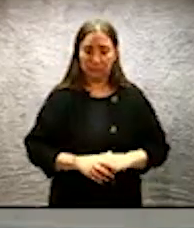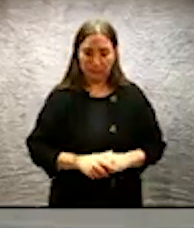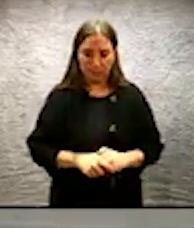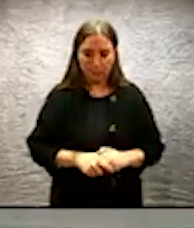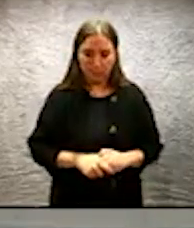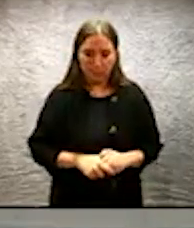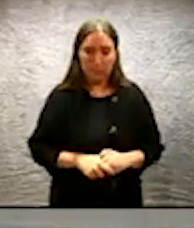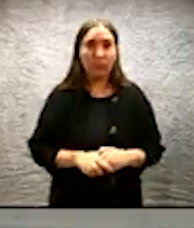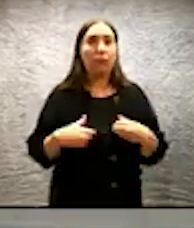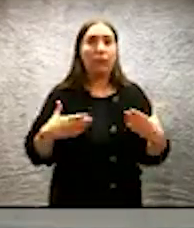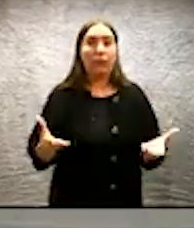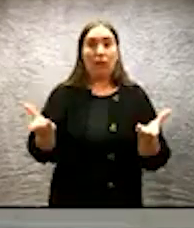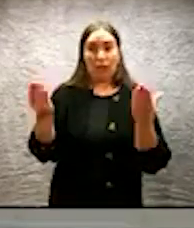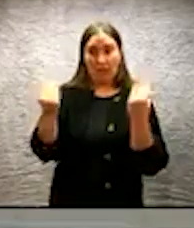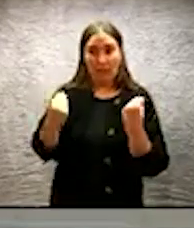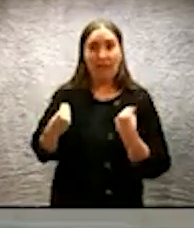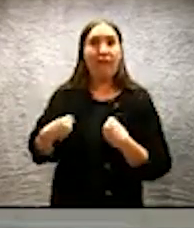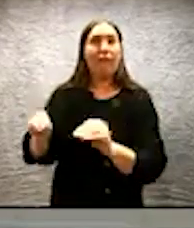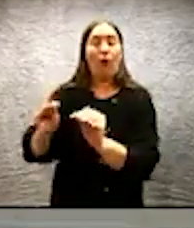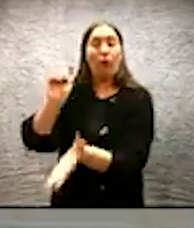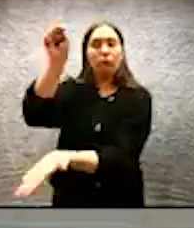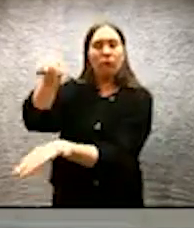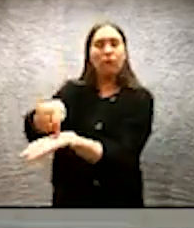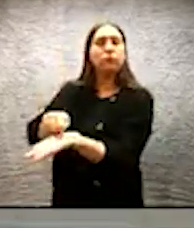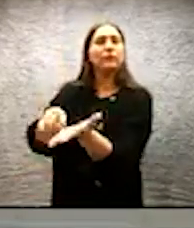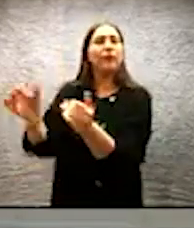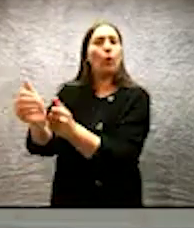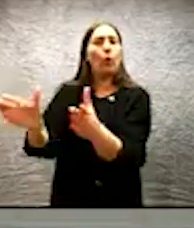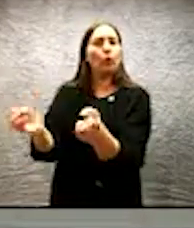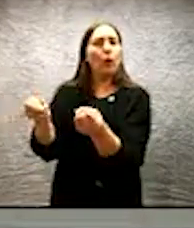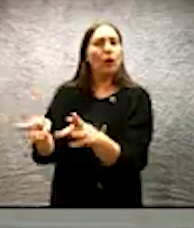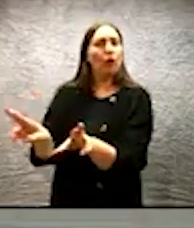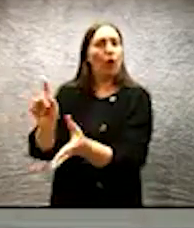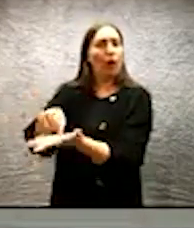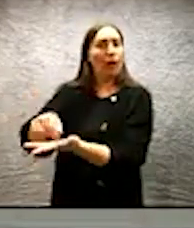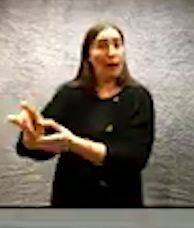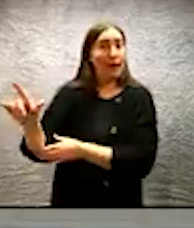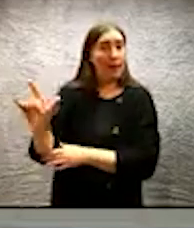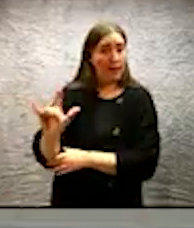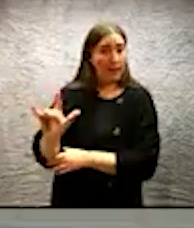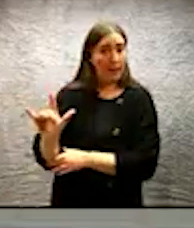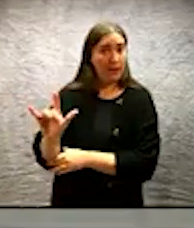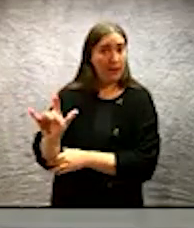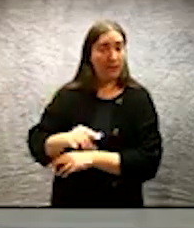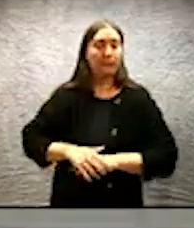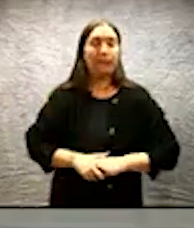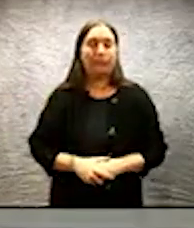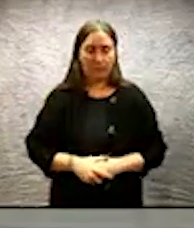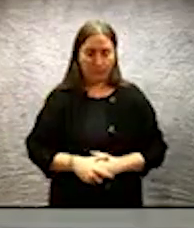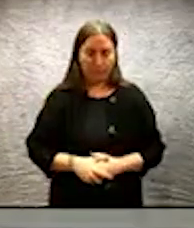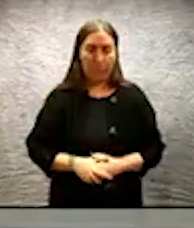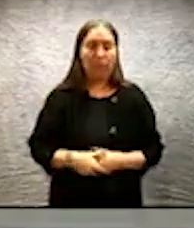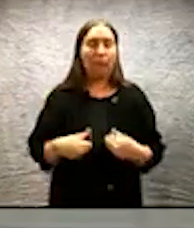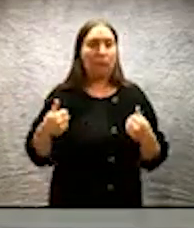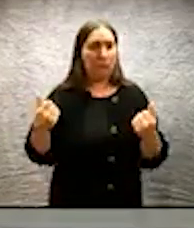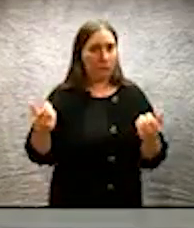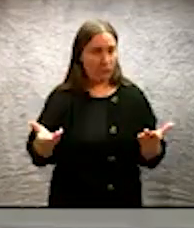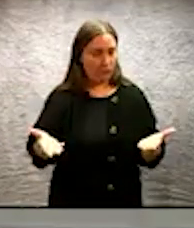Donc ça a été vendu au comptoir d'or à Lille et nous avons après déduction